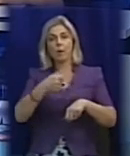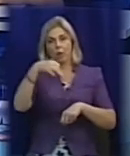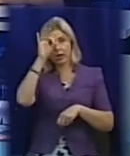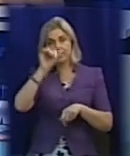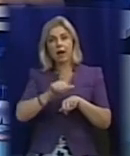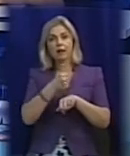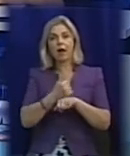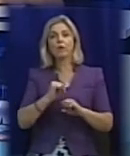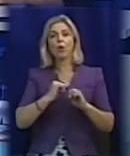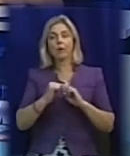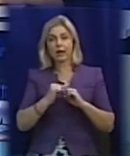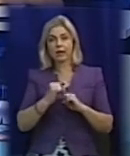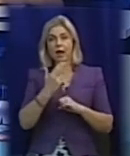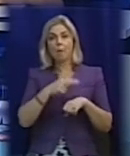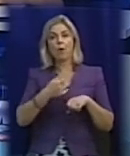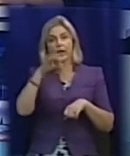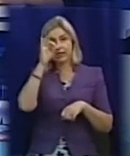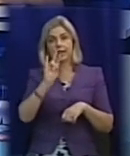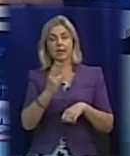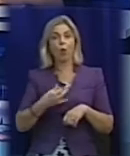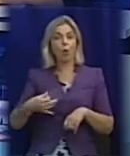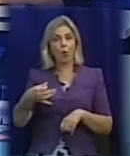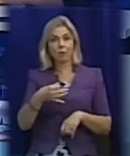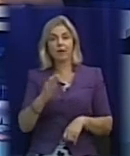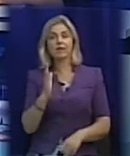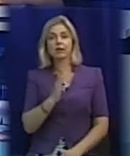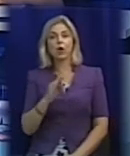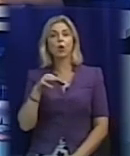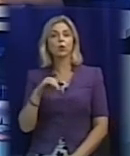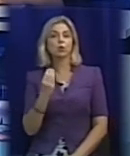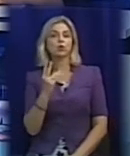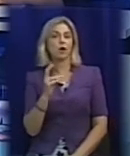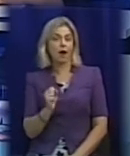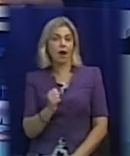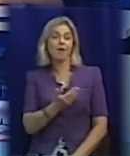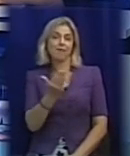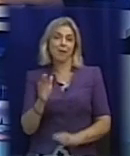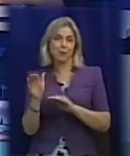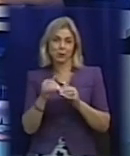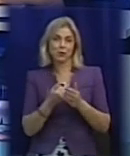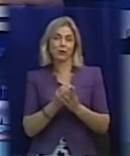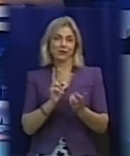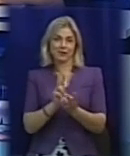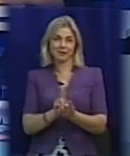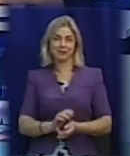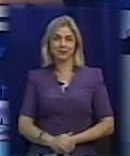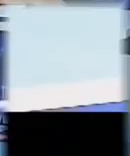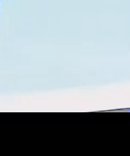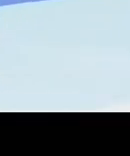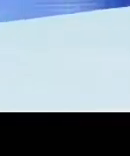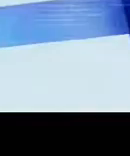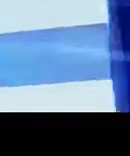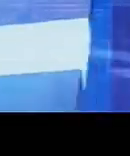управління Національної поліції у Миколаївській області Віталія Душка. А я прощаюся з вами до наступної зустрічі.